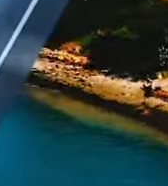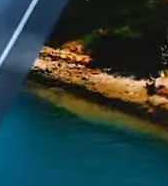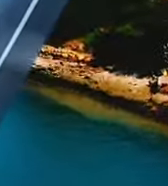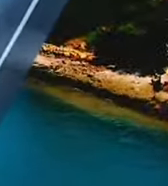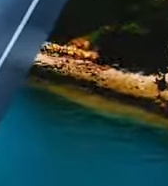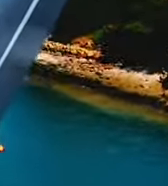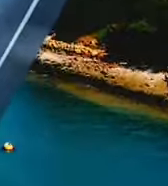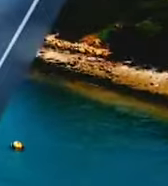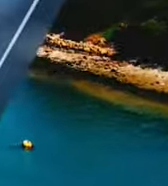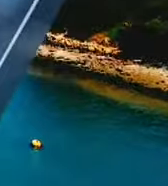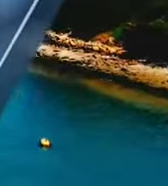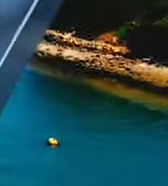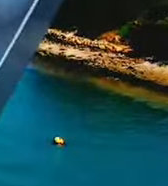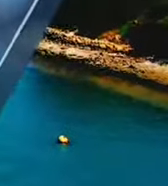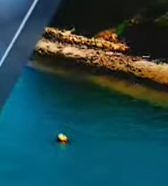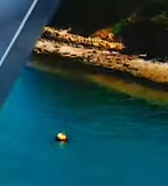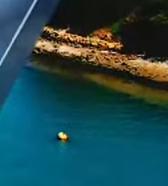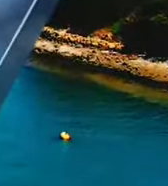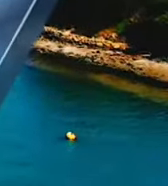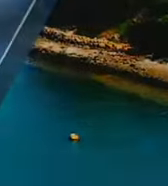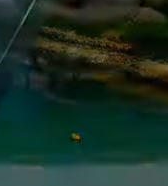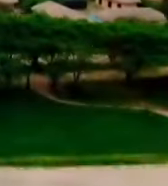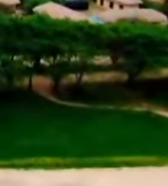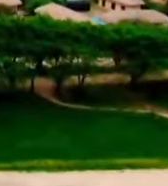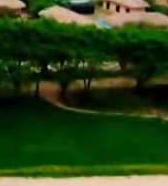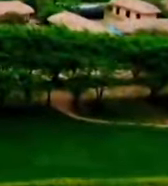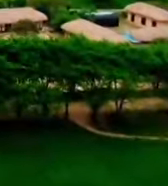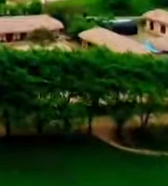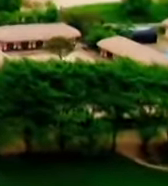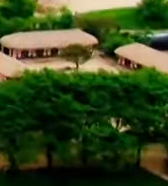전남입니다. 13.1%.